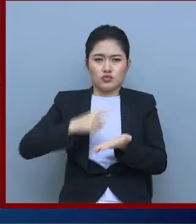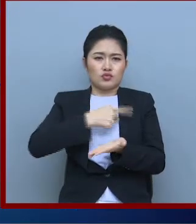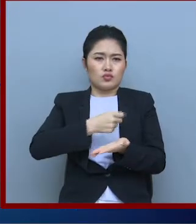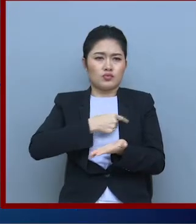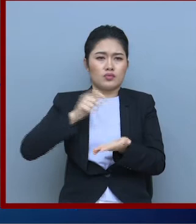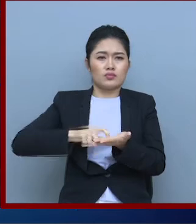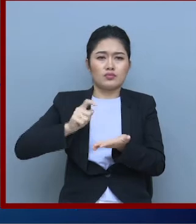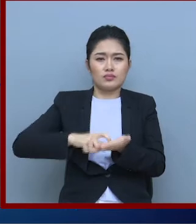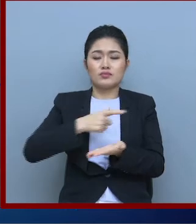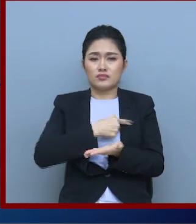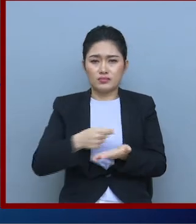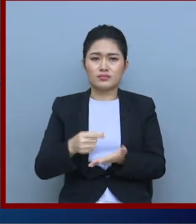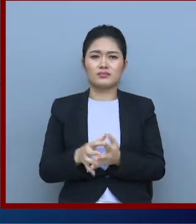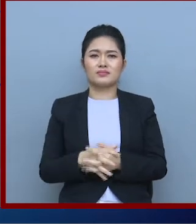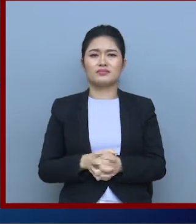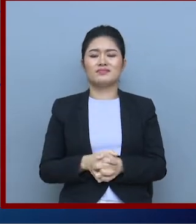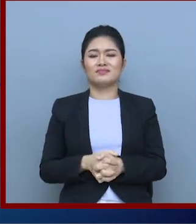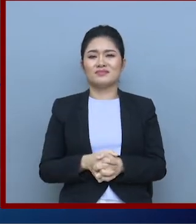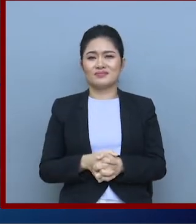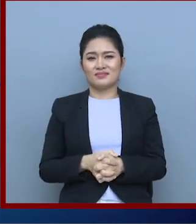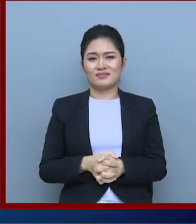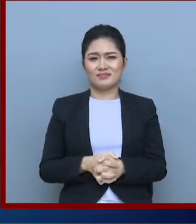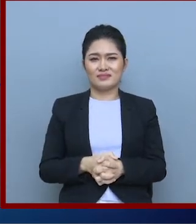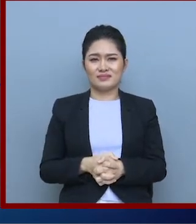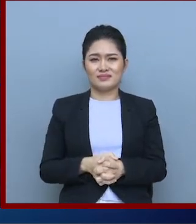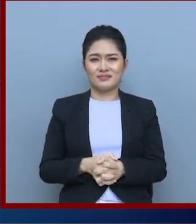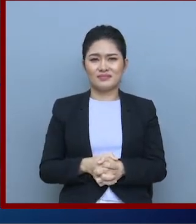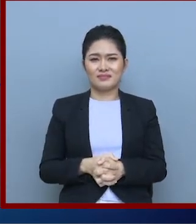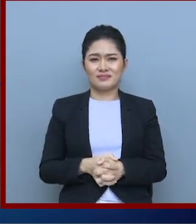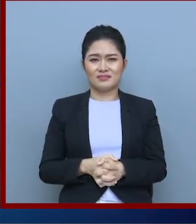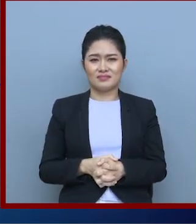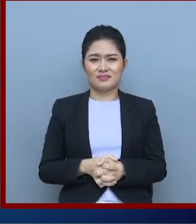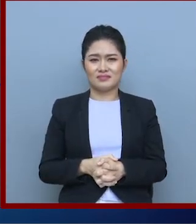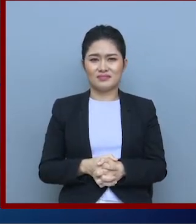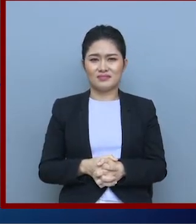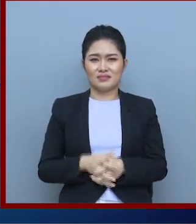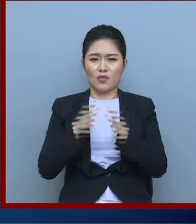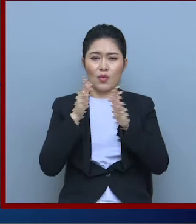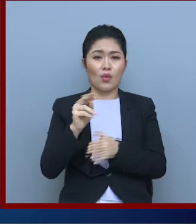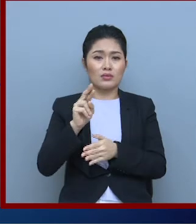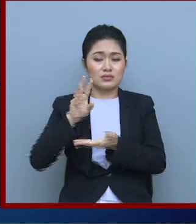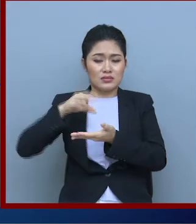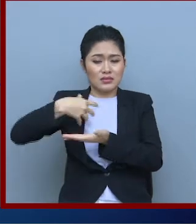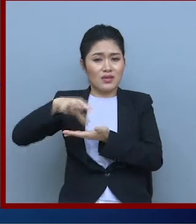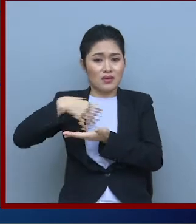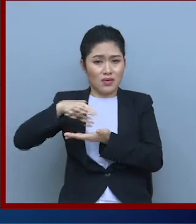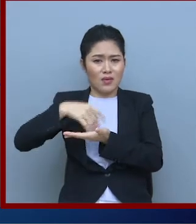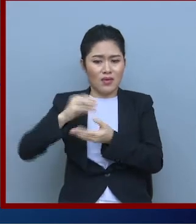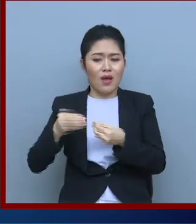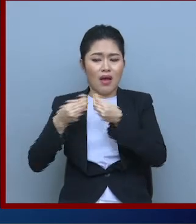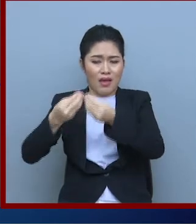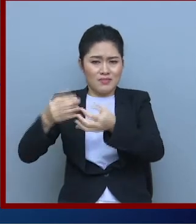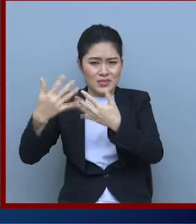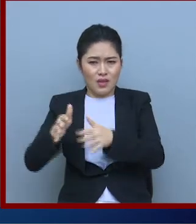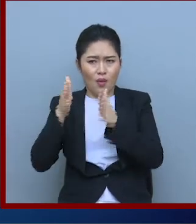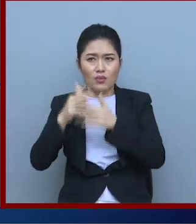subscriber นะครับ publisher Publisher คือผู้ให้ข้อมูลให้ไปนะ